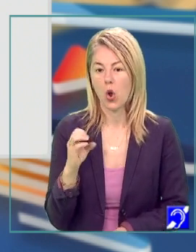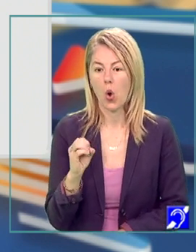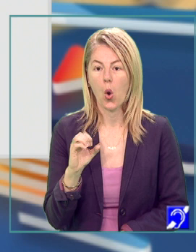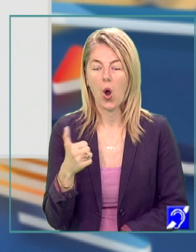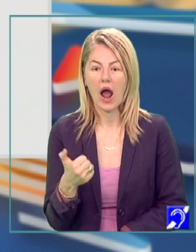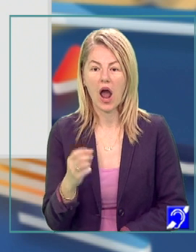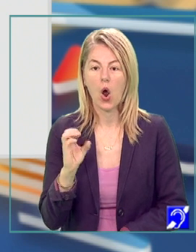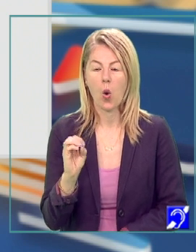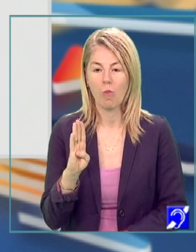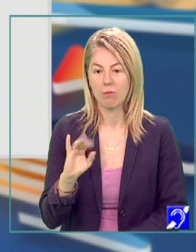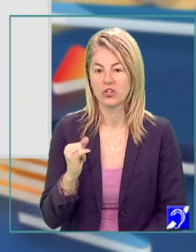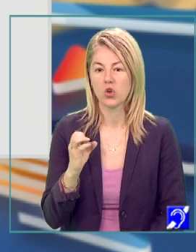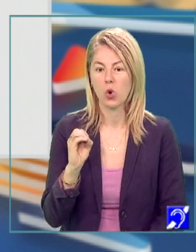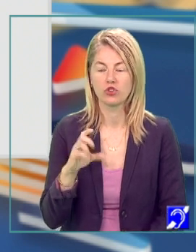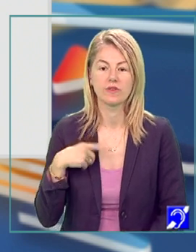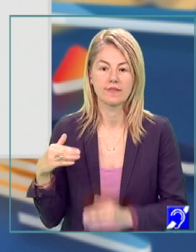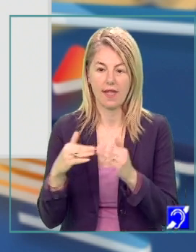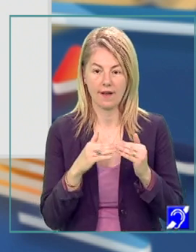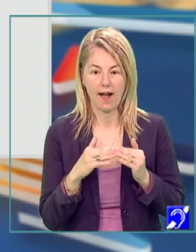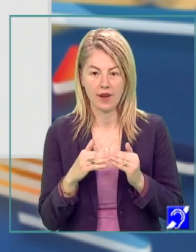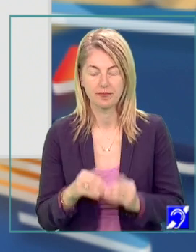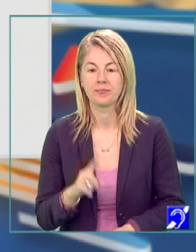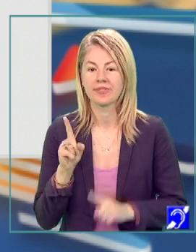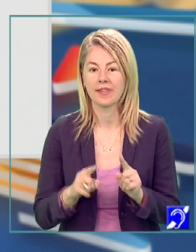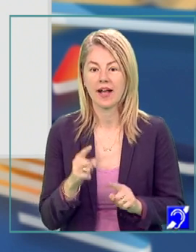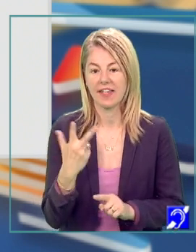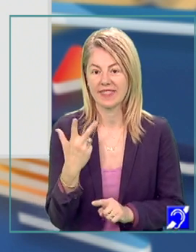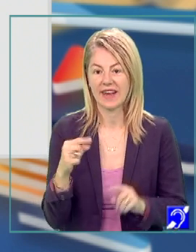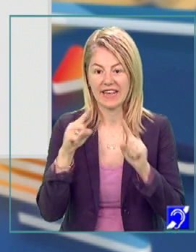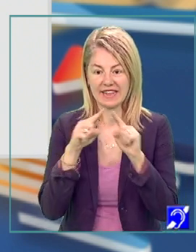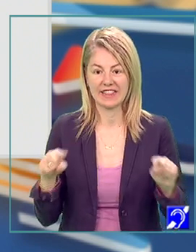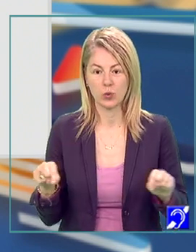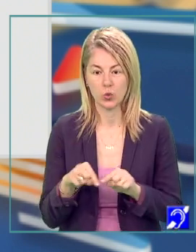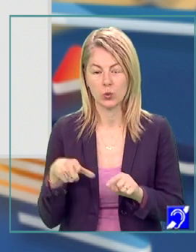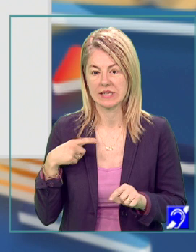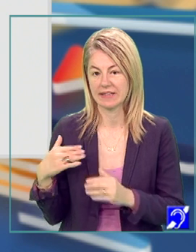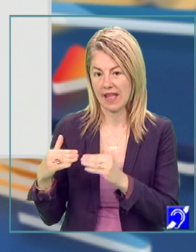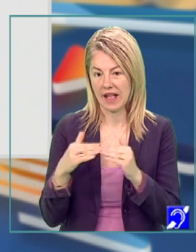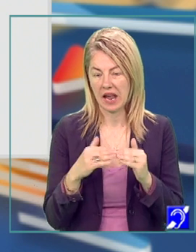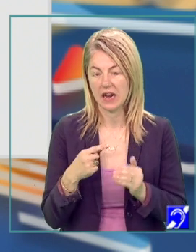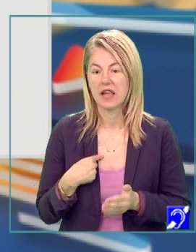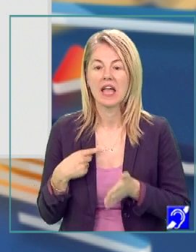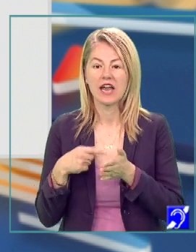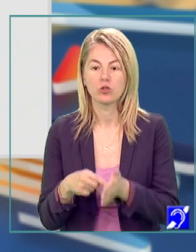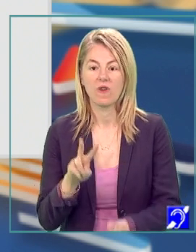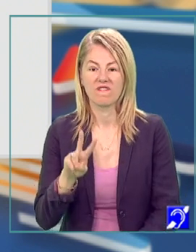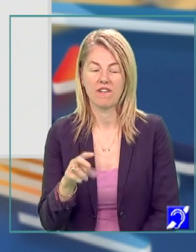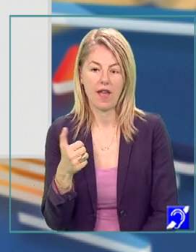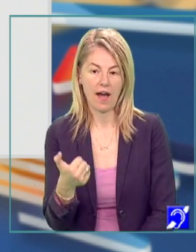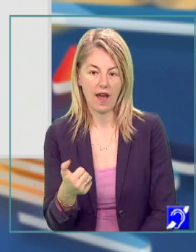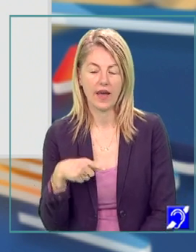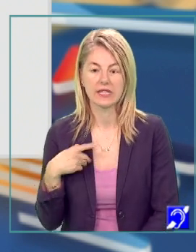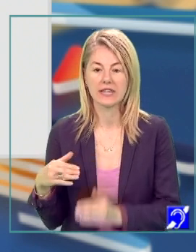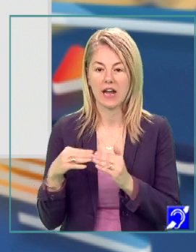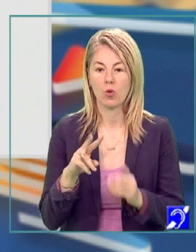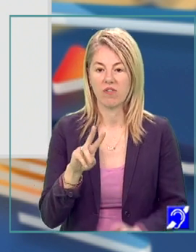și OC sunt congruente. Dacă aceste trei triunghiuri sunt congruente, ne rezultă că VA e